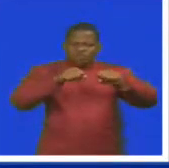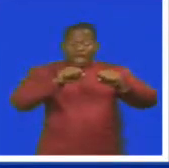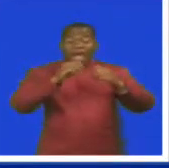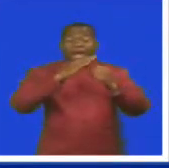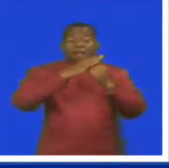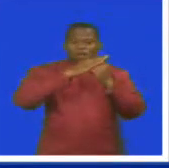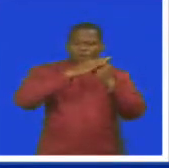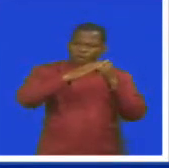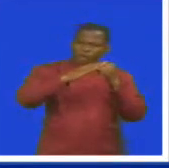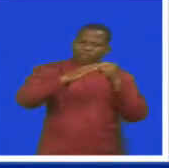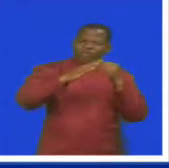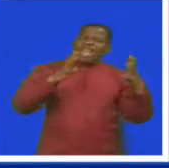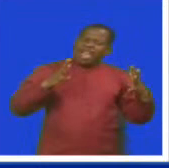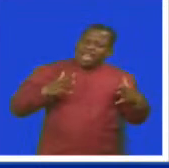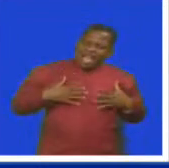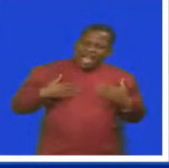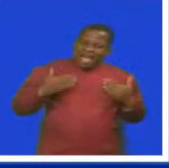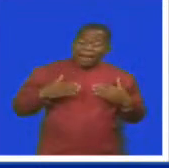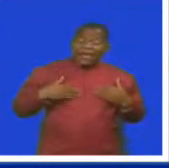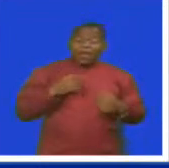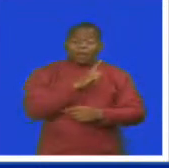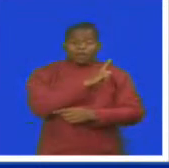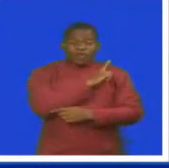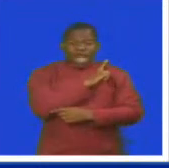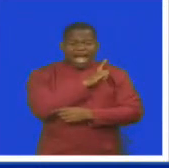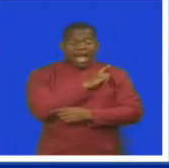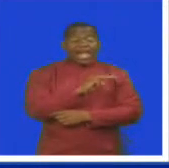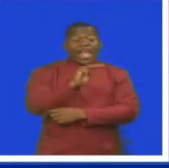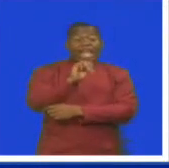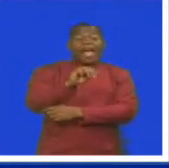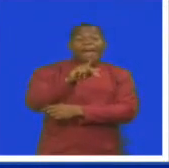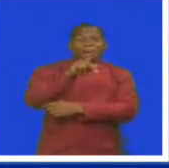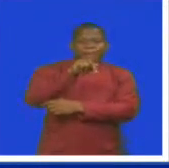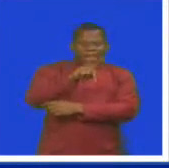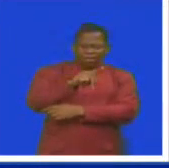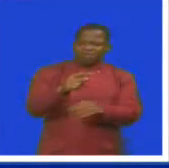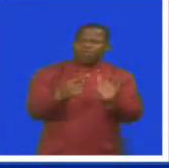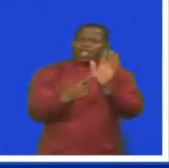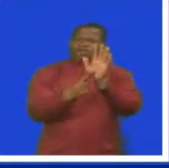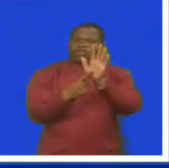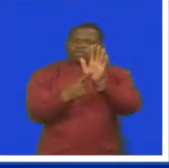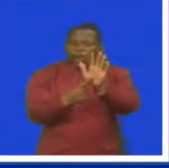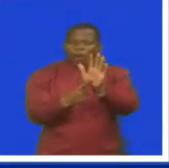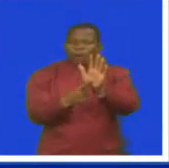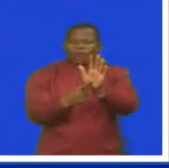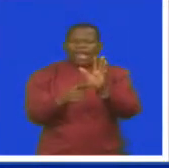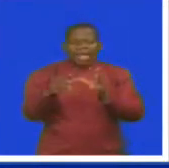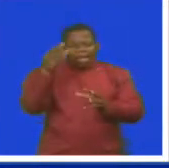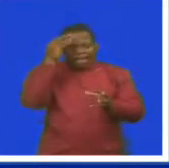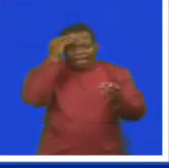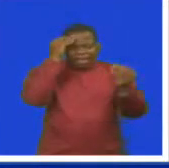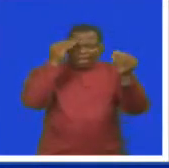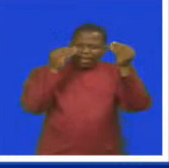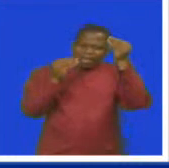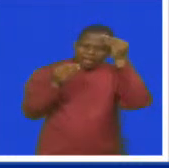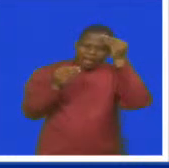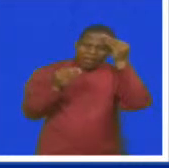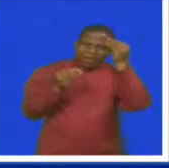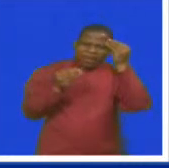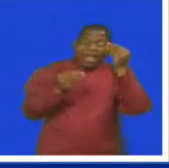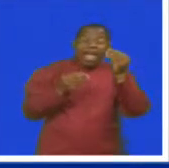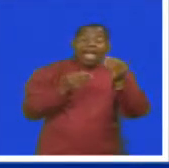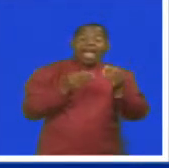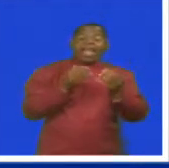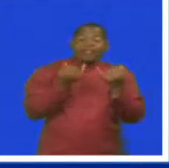Induna ikusho lokho ngesikhathi ihlangane nemalunga ePhalamende esifunza saseshiselweni. Litiko letinkundla nenfutfuko